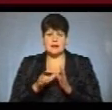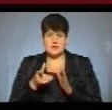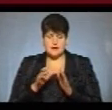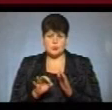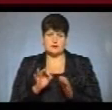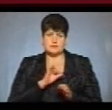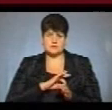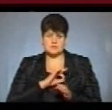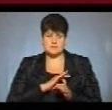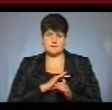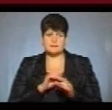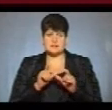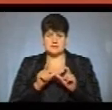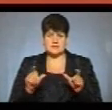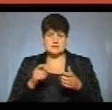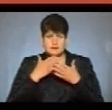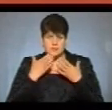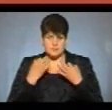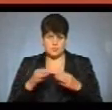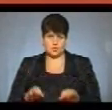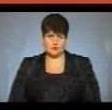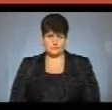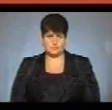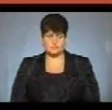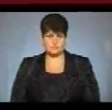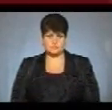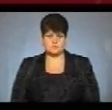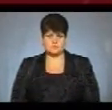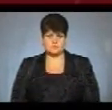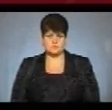експлуатацію підстанцій не мають дозволу.